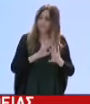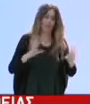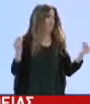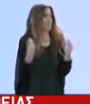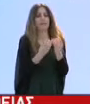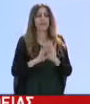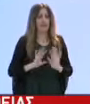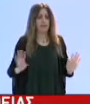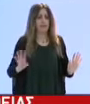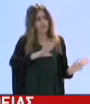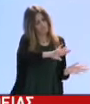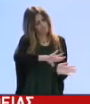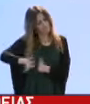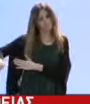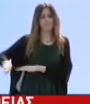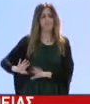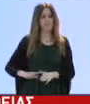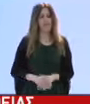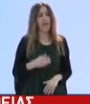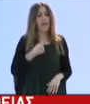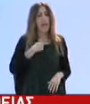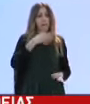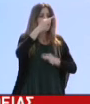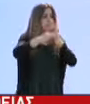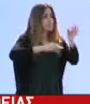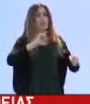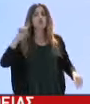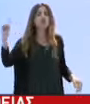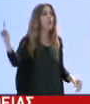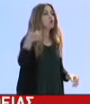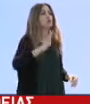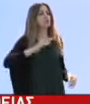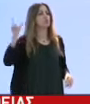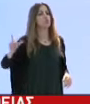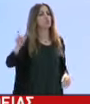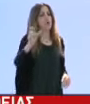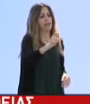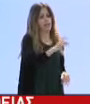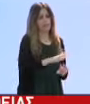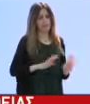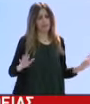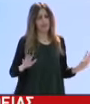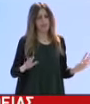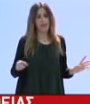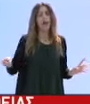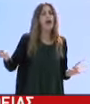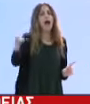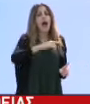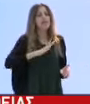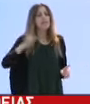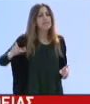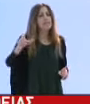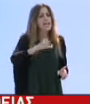Απευθυνόμαστε σε όλους τους πολίτες οι οποίοι δεν βλέπουν την πολιτική ως ένα πεδίο φατριών